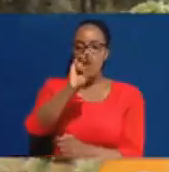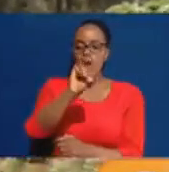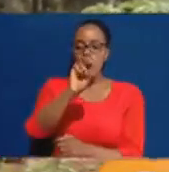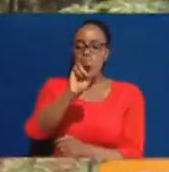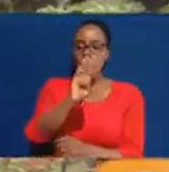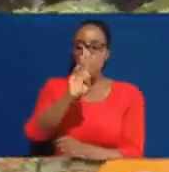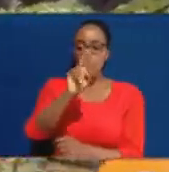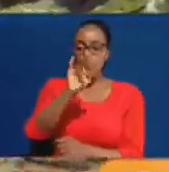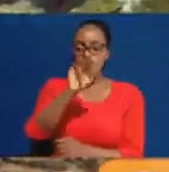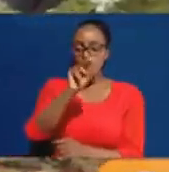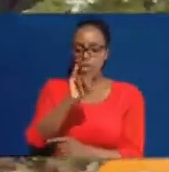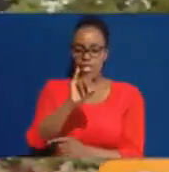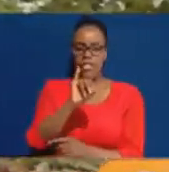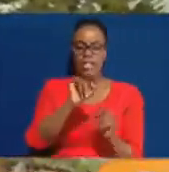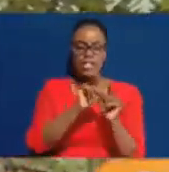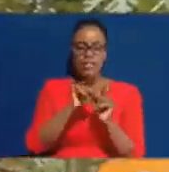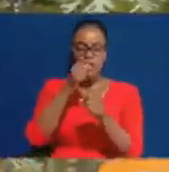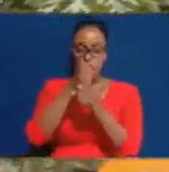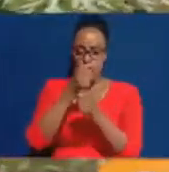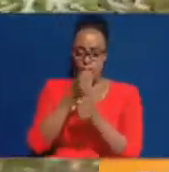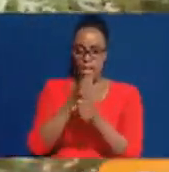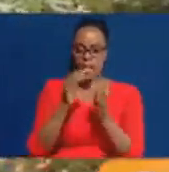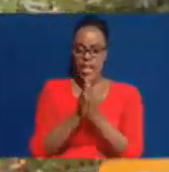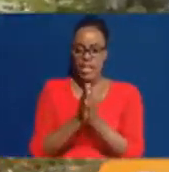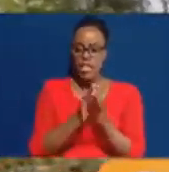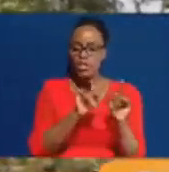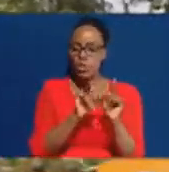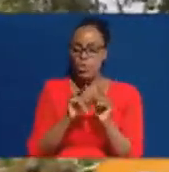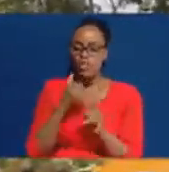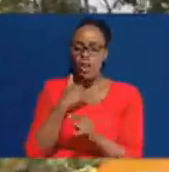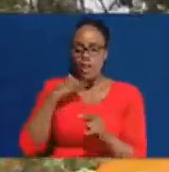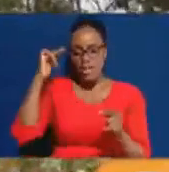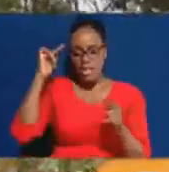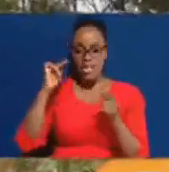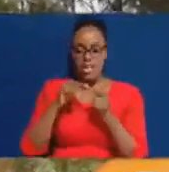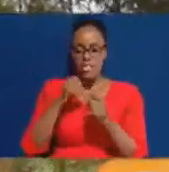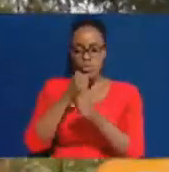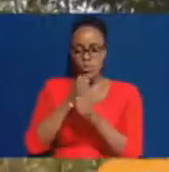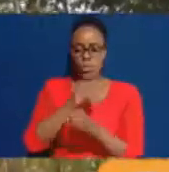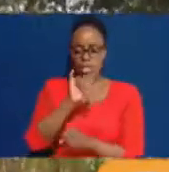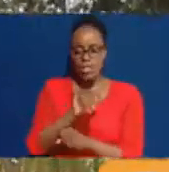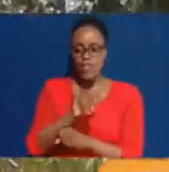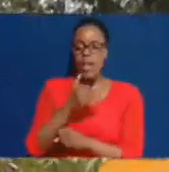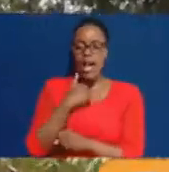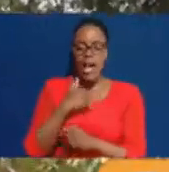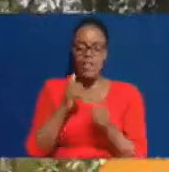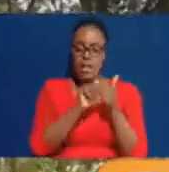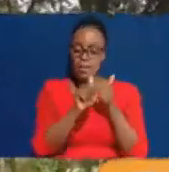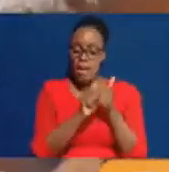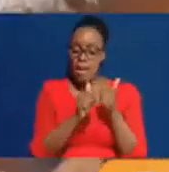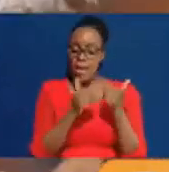able to plant cassava, maize, tomato, cabbage and fruits. Ukulima wetu sisi huku ni wa mahindi